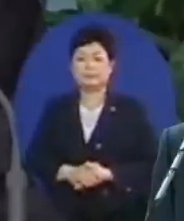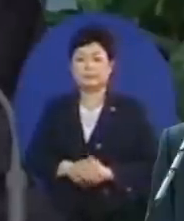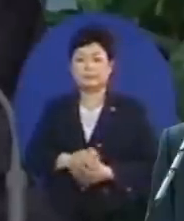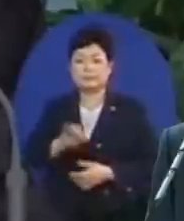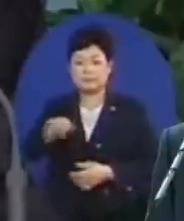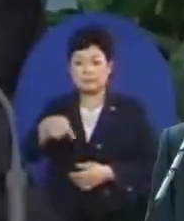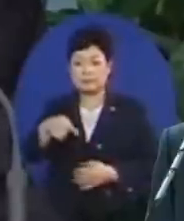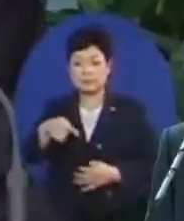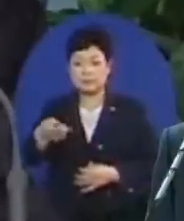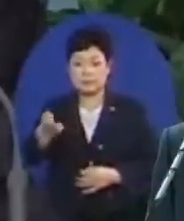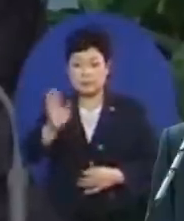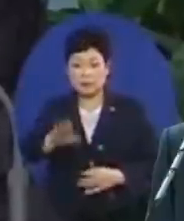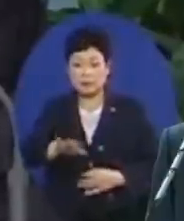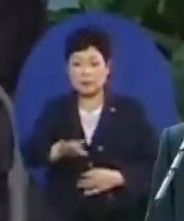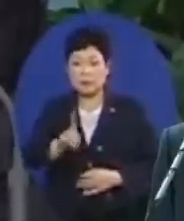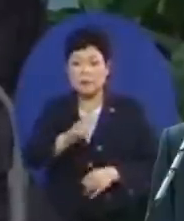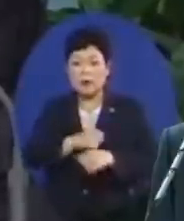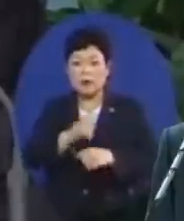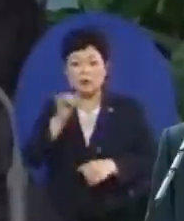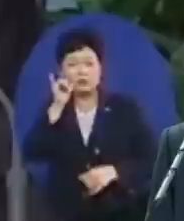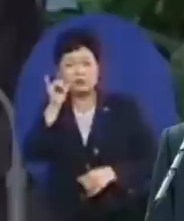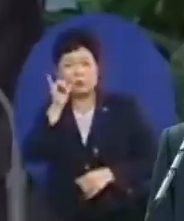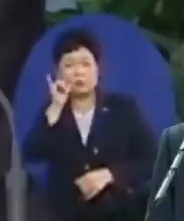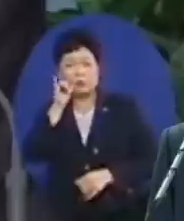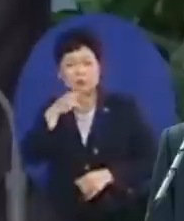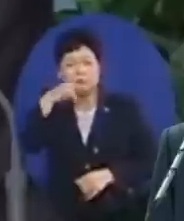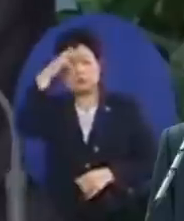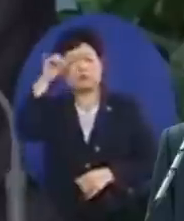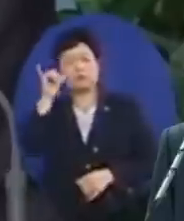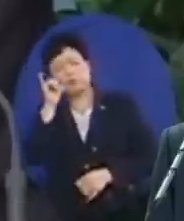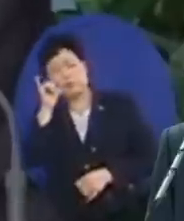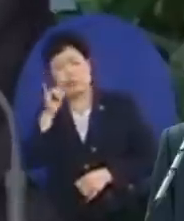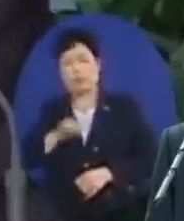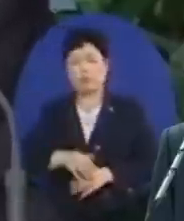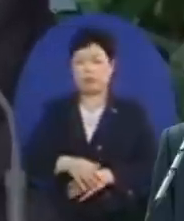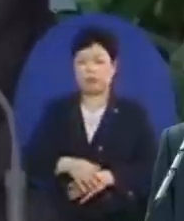그래서 중독이 되는 것입니다. 술 중독이 되고